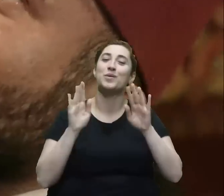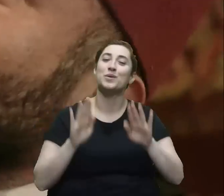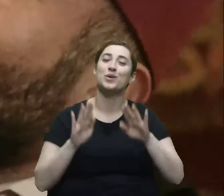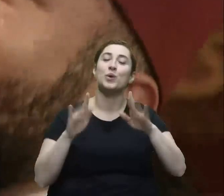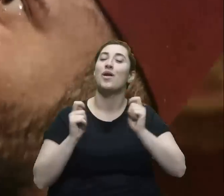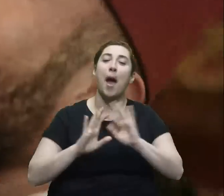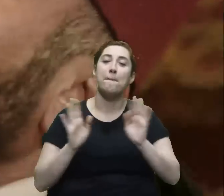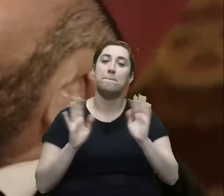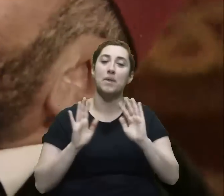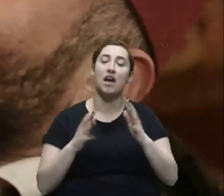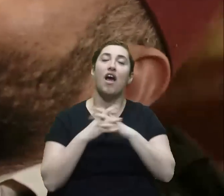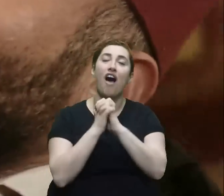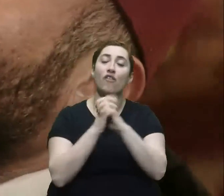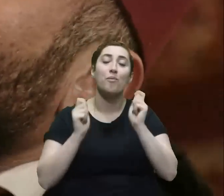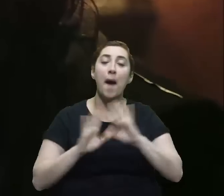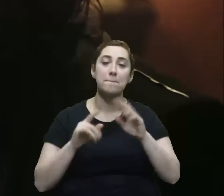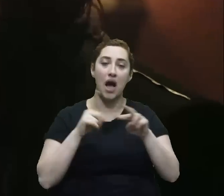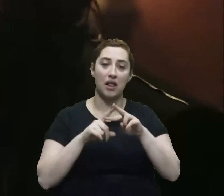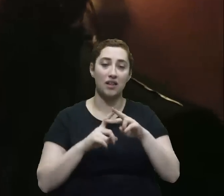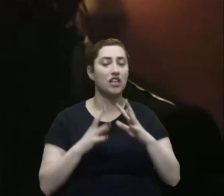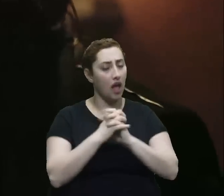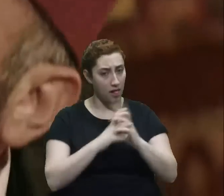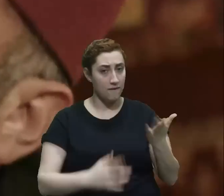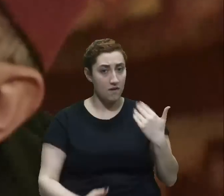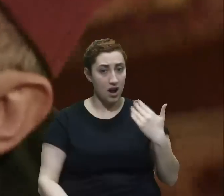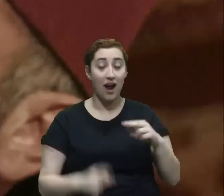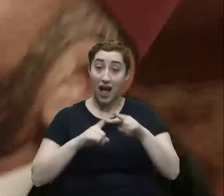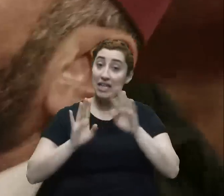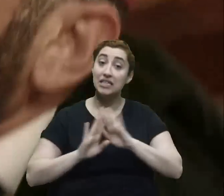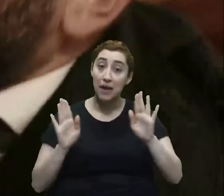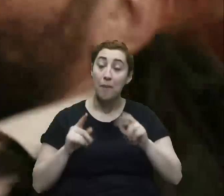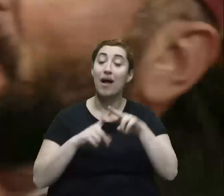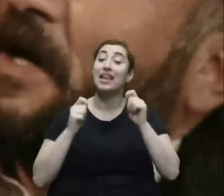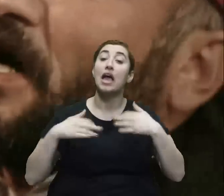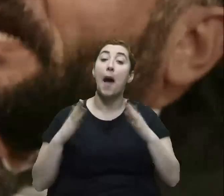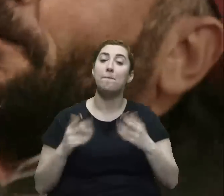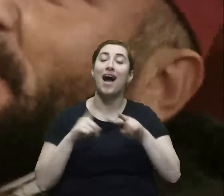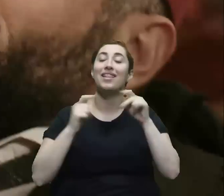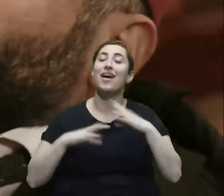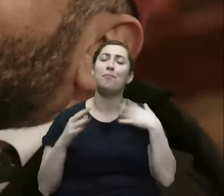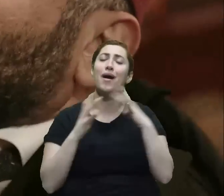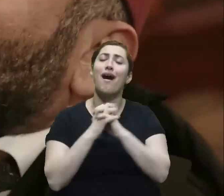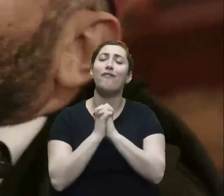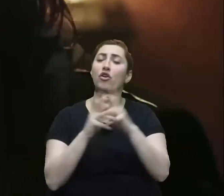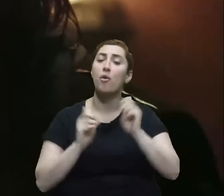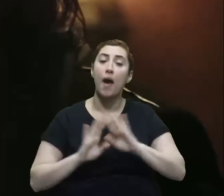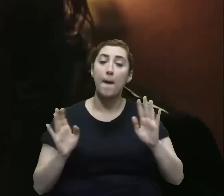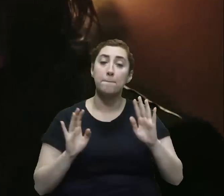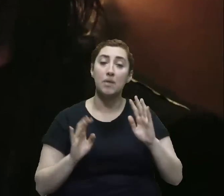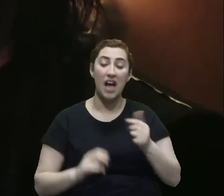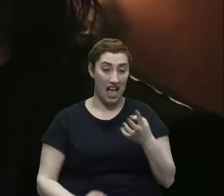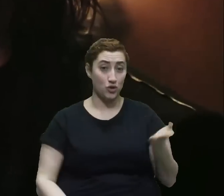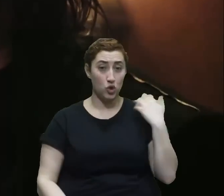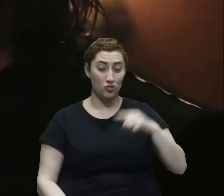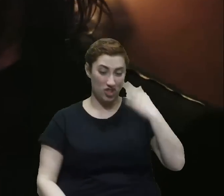dur. Dur yapma. Yalvarırım yapma Ali. Yalvar. Ali tamam. Ali yapma. Ali yapma, yalvarırım yapma.